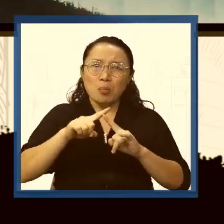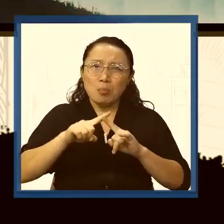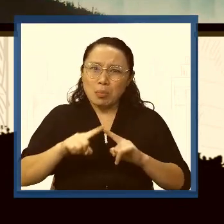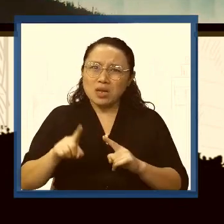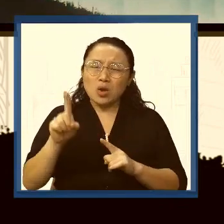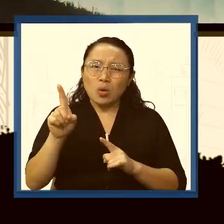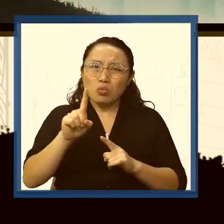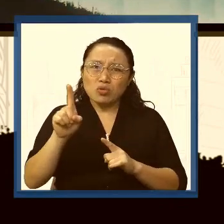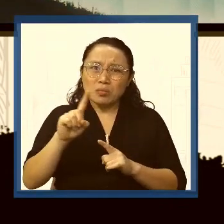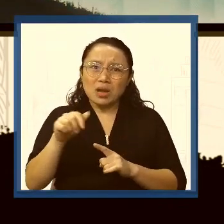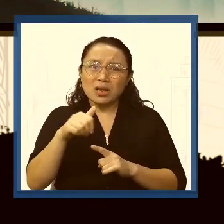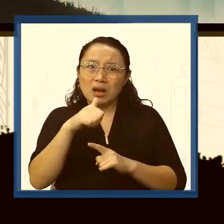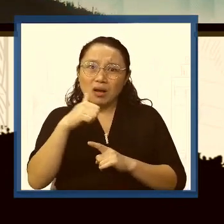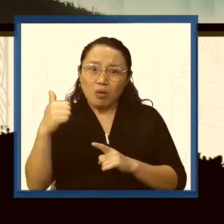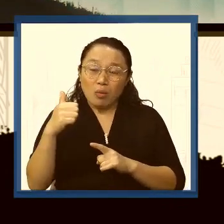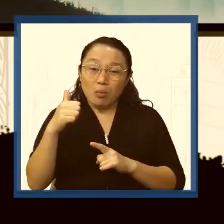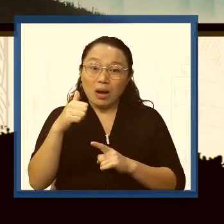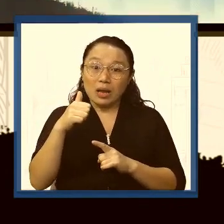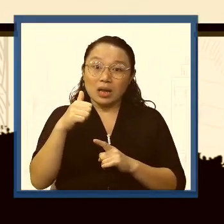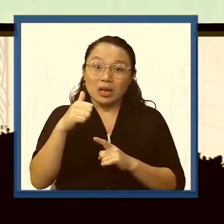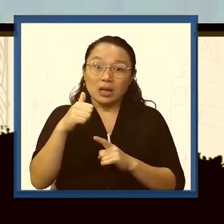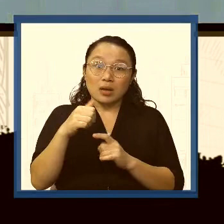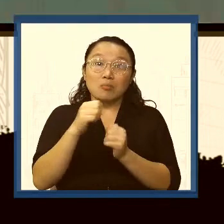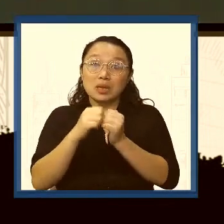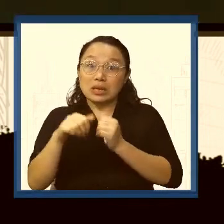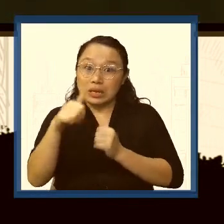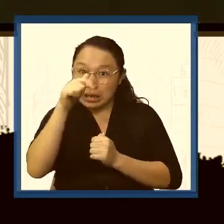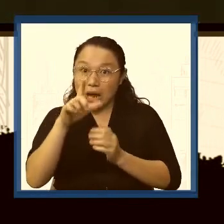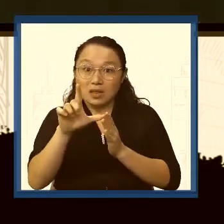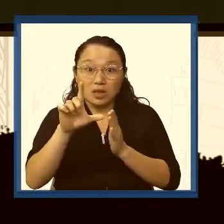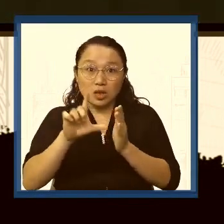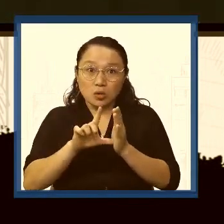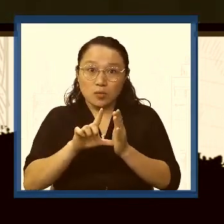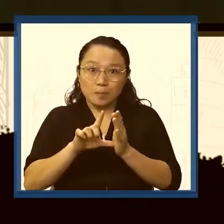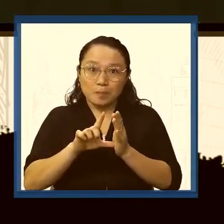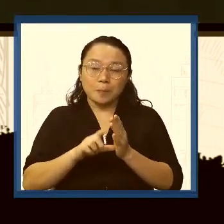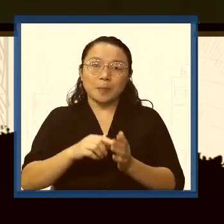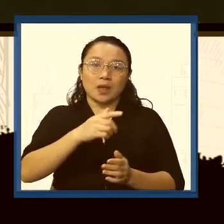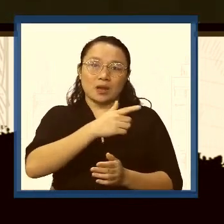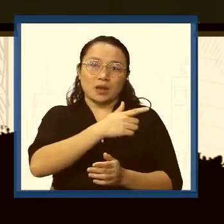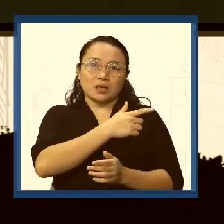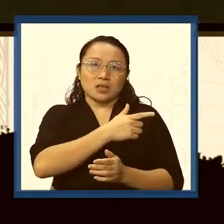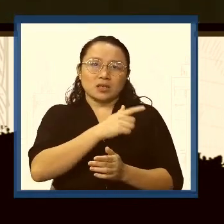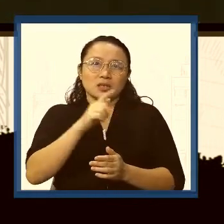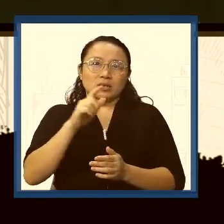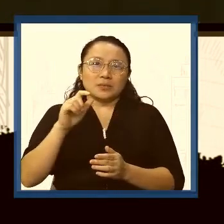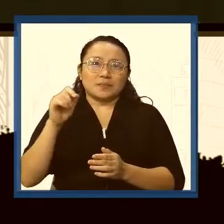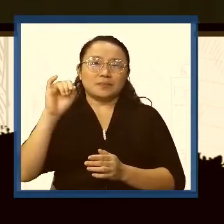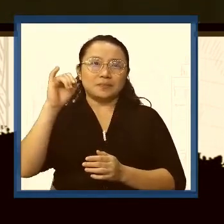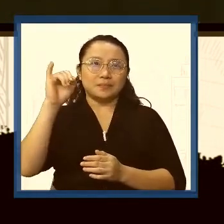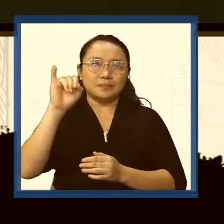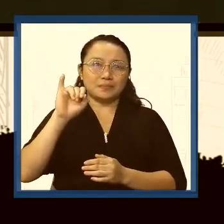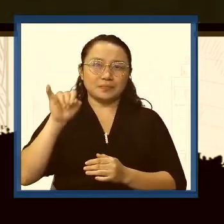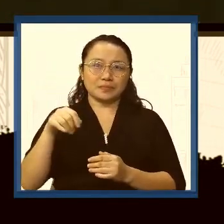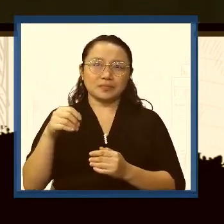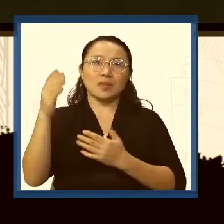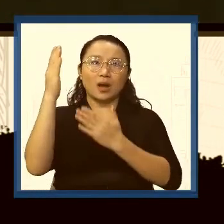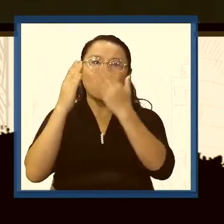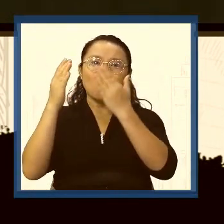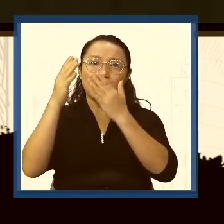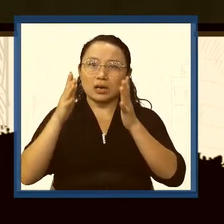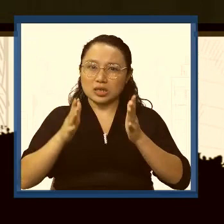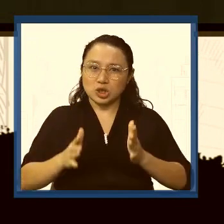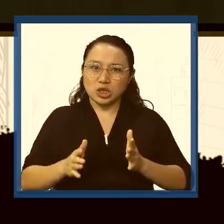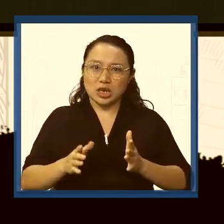ang gipakisama sa mong balaod? Ang balang kasulatan sa Santiago 1:23 ngadto sa 25 gipay